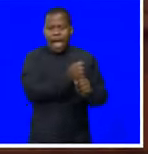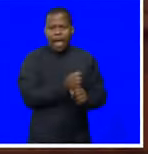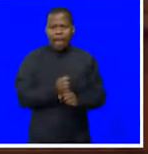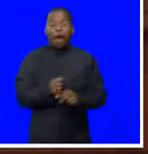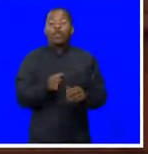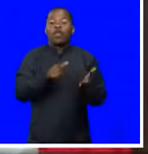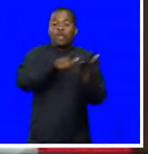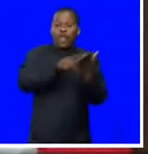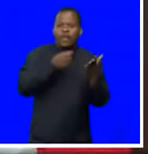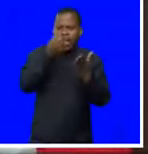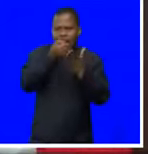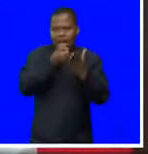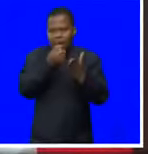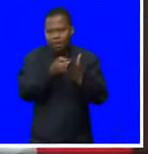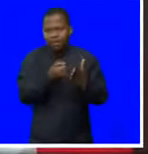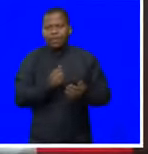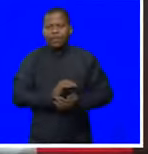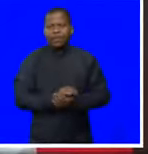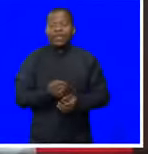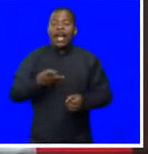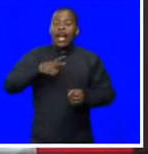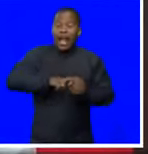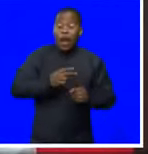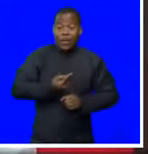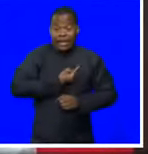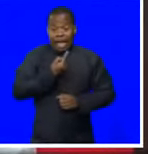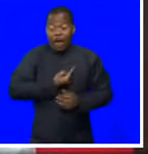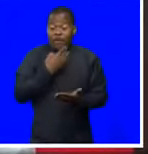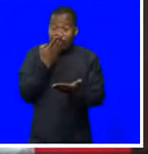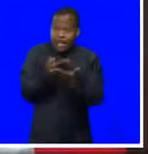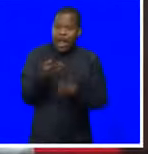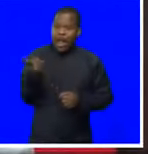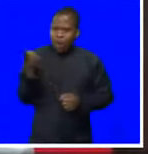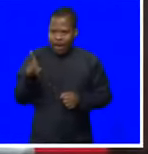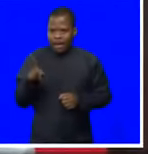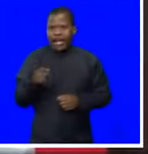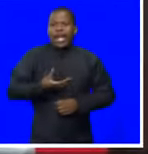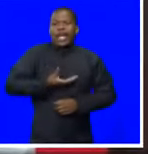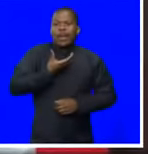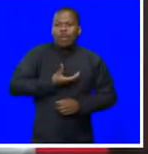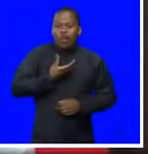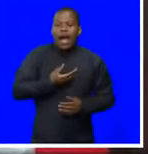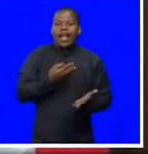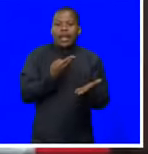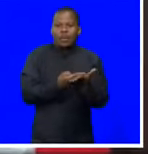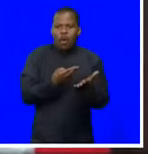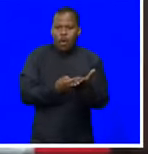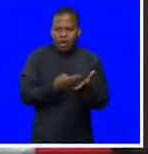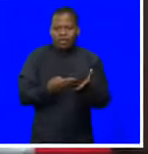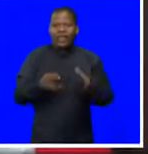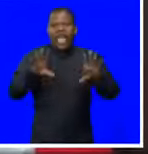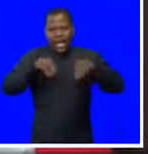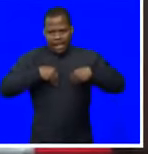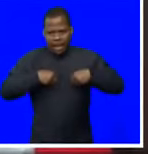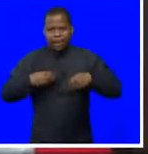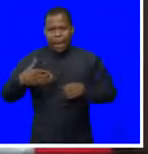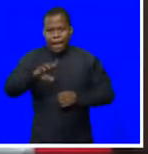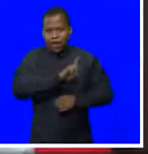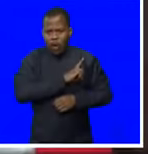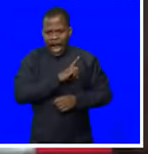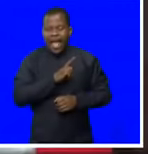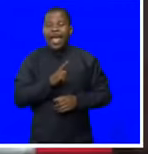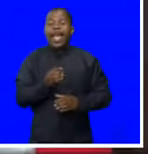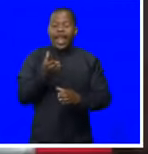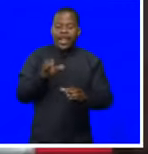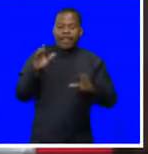Bengingacela lokuthi vele timbunga atimukele le report kuze kutawuphila live. Ikakhulu